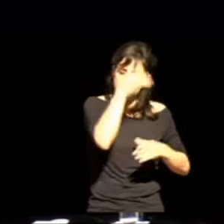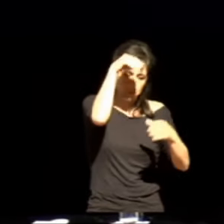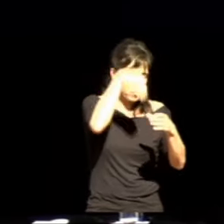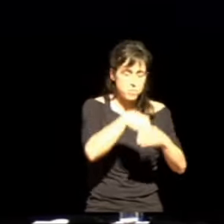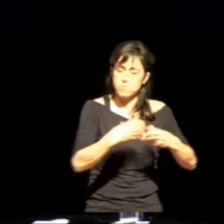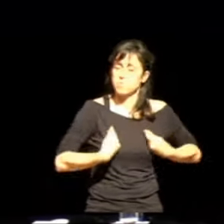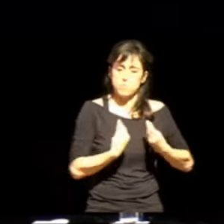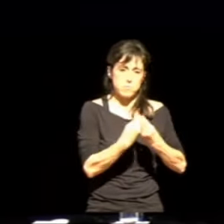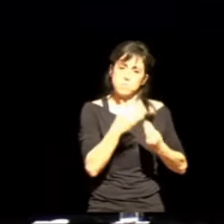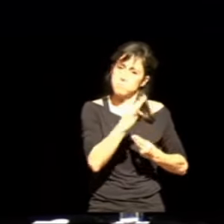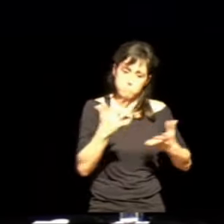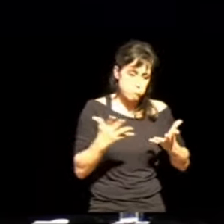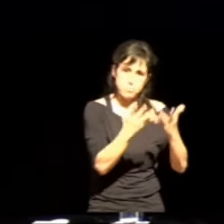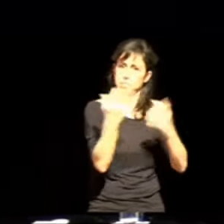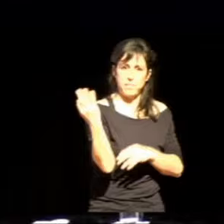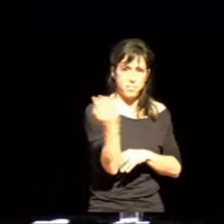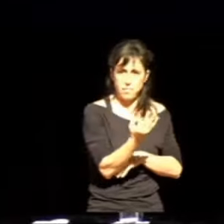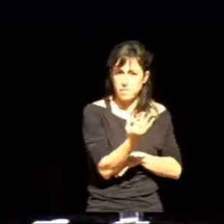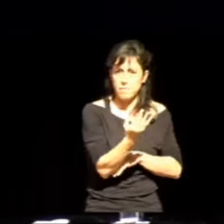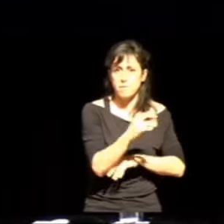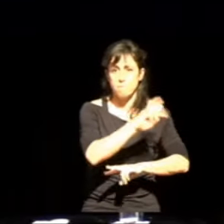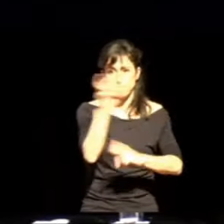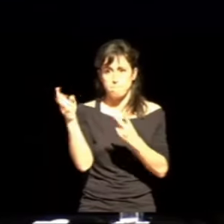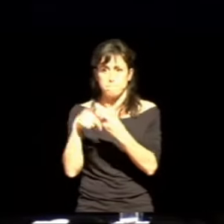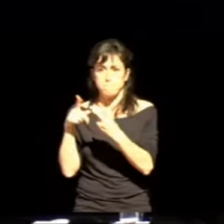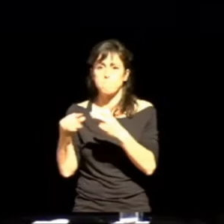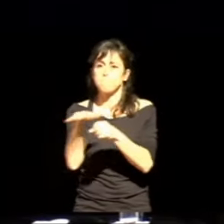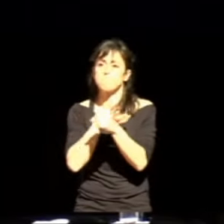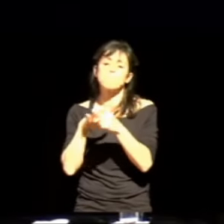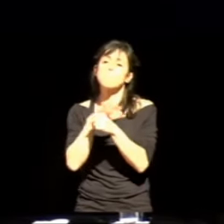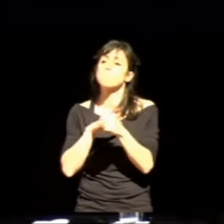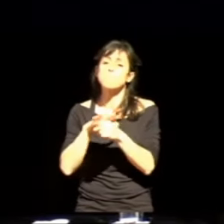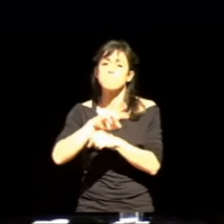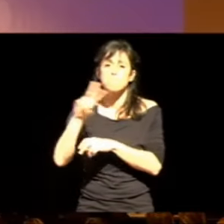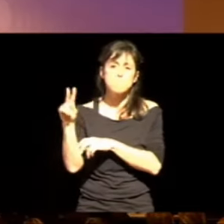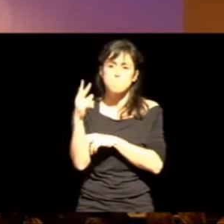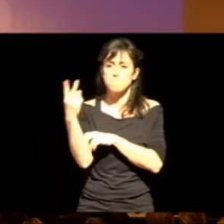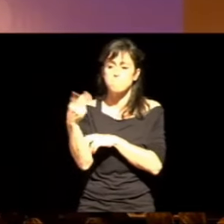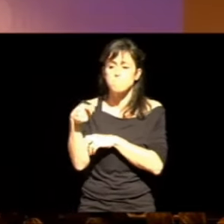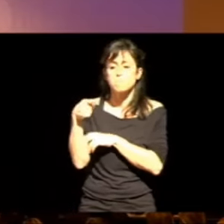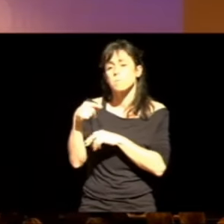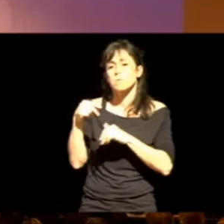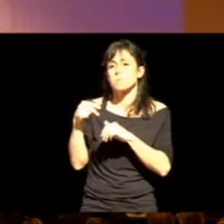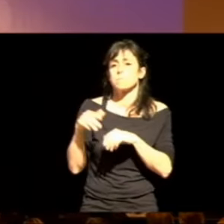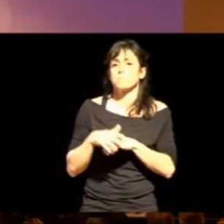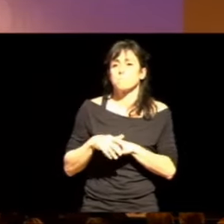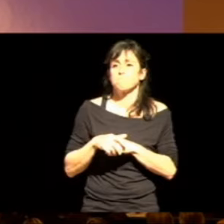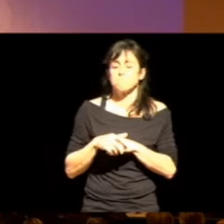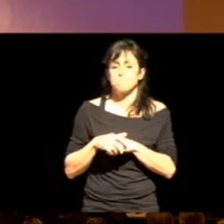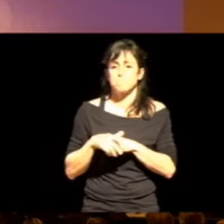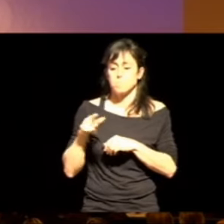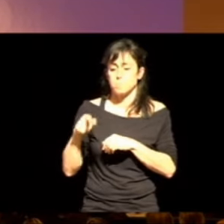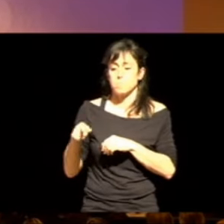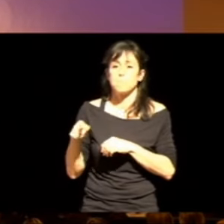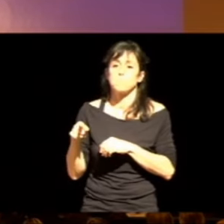positiboa bultzatzeko. Eta gero, bigarren mailako esku hartze selektiboa edo berariazko esku hartzea, horrek egiten dio,